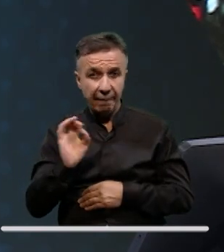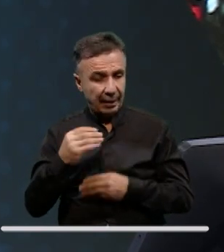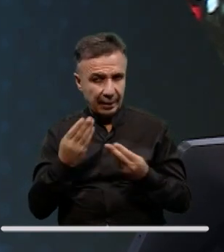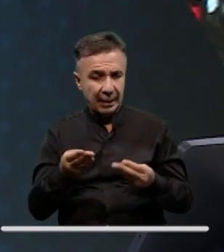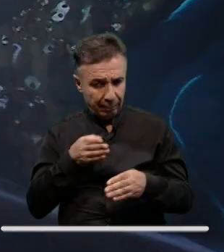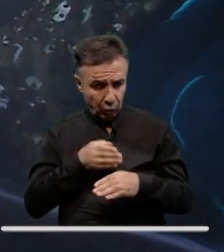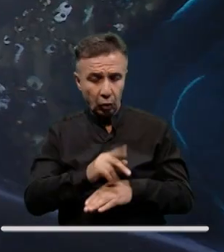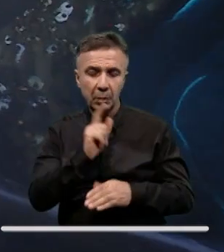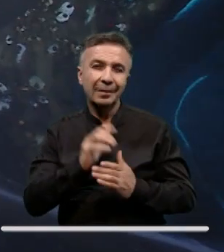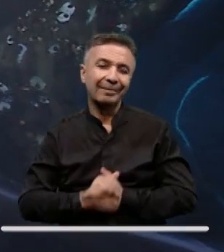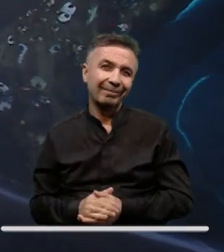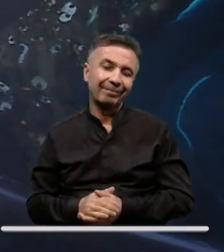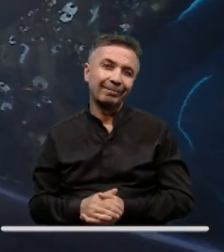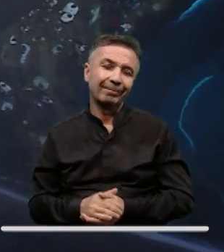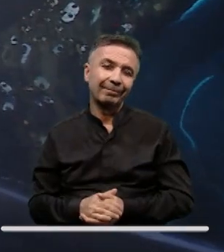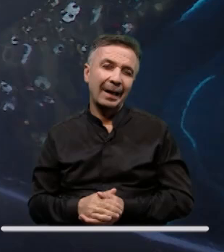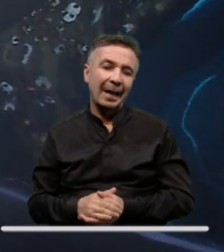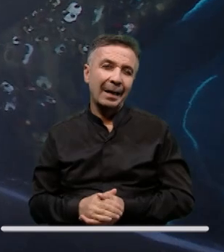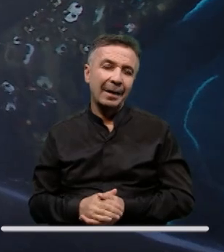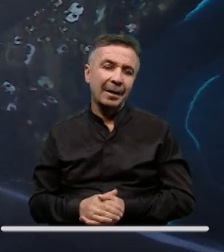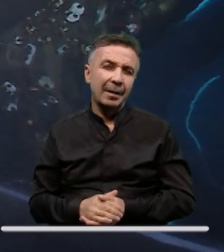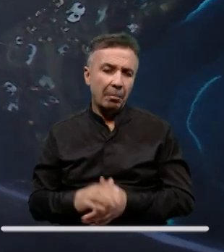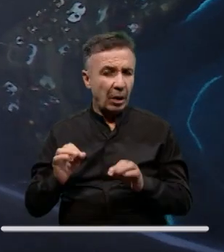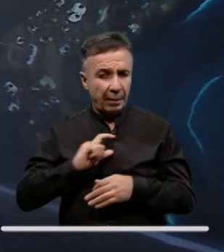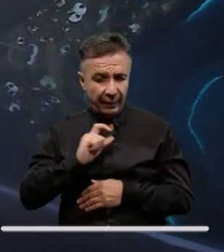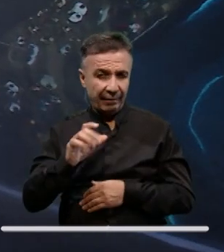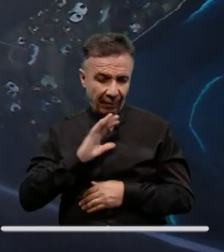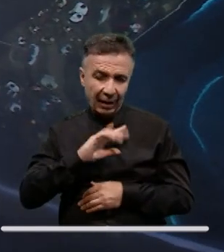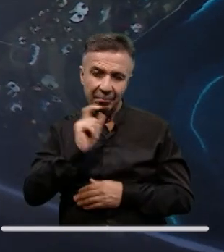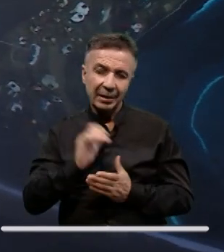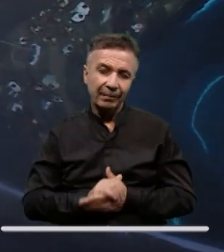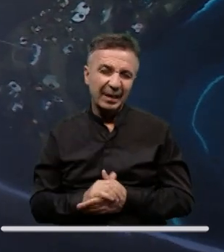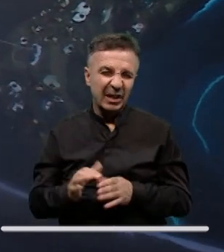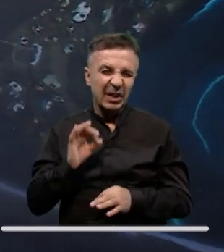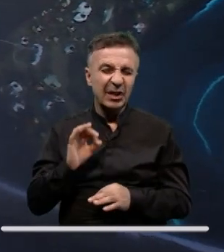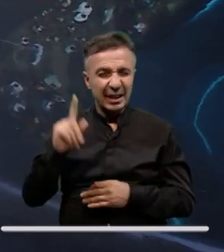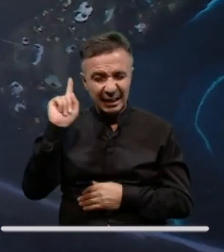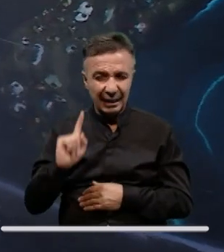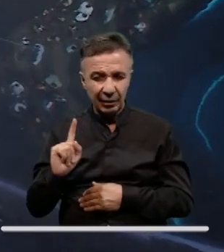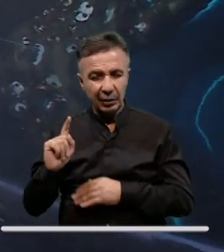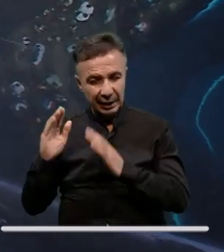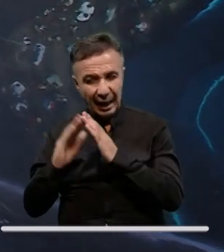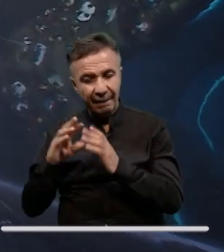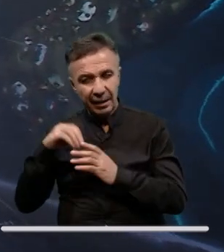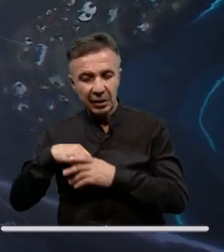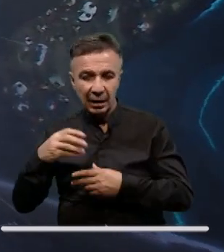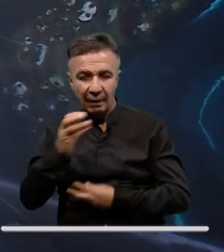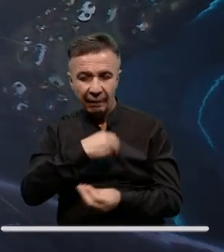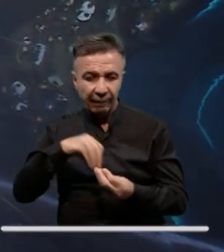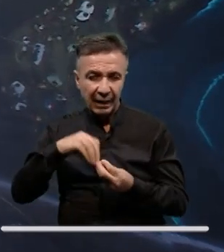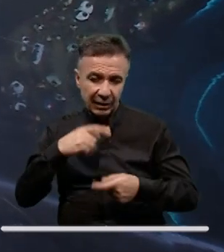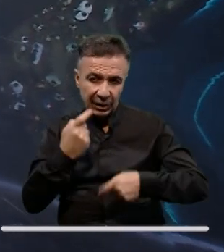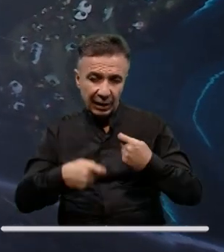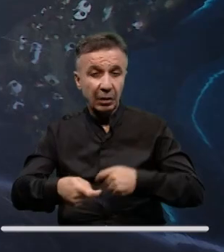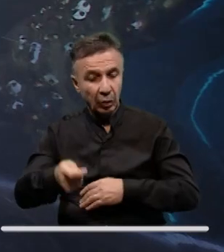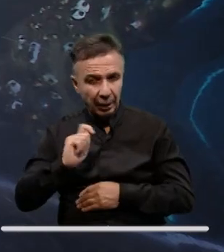üzerine basar söylüyor diyanetin böyle bir fetvası var mı yani kişinin oturacağı ilk ev için faizli kredi kullanması caizdir